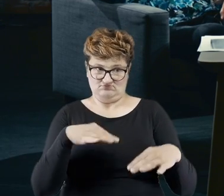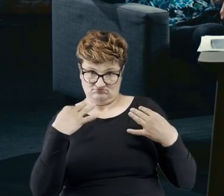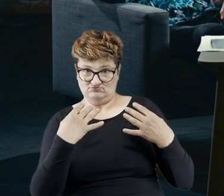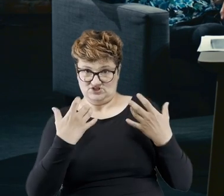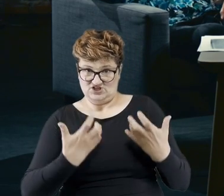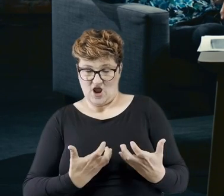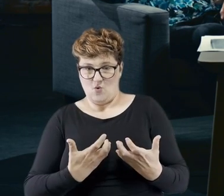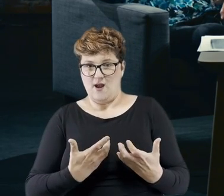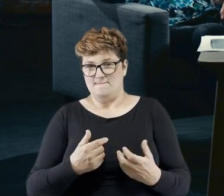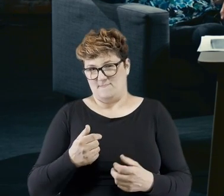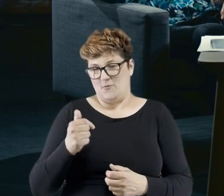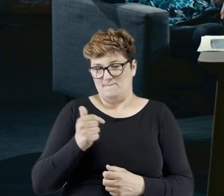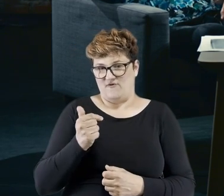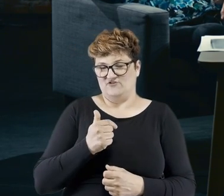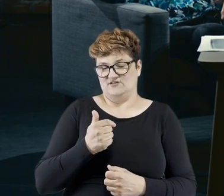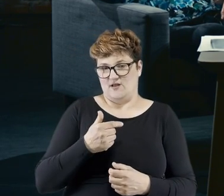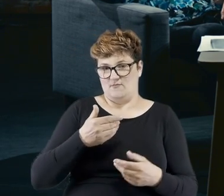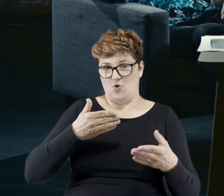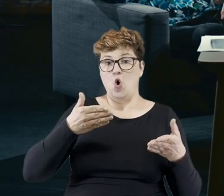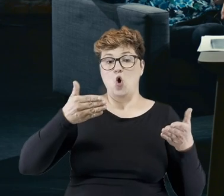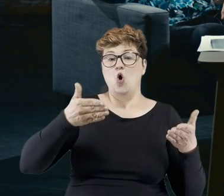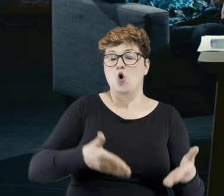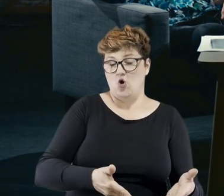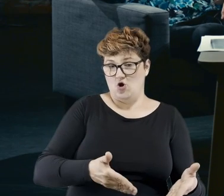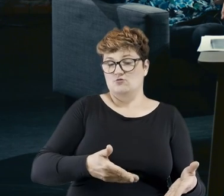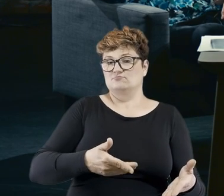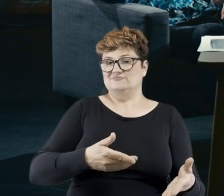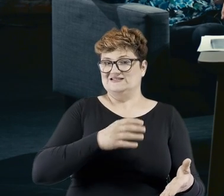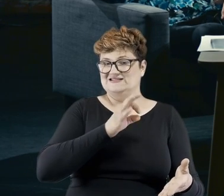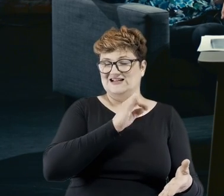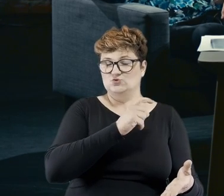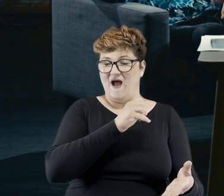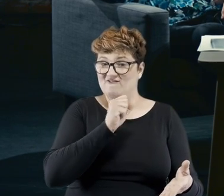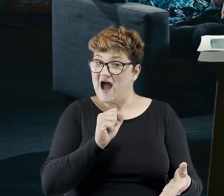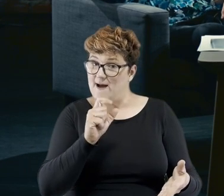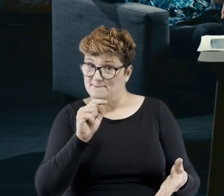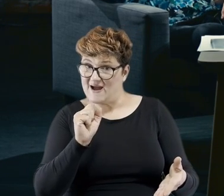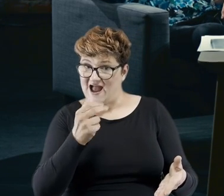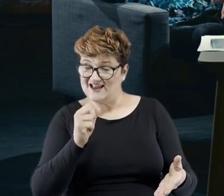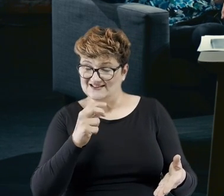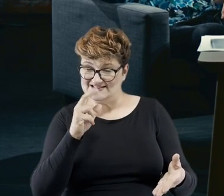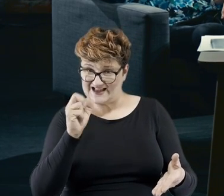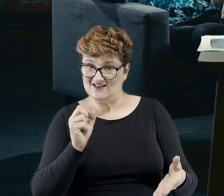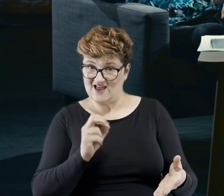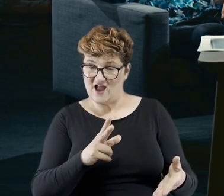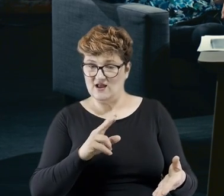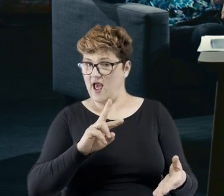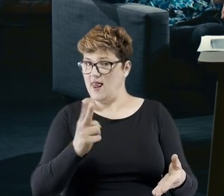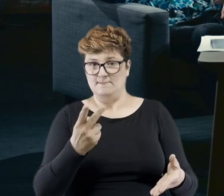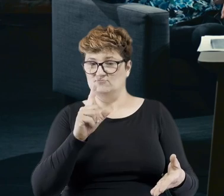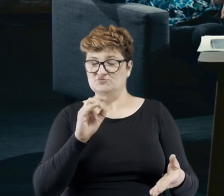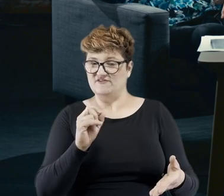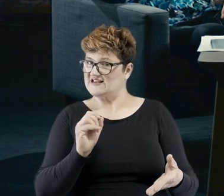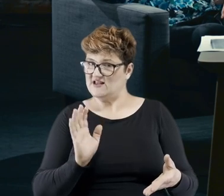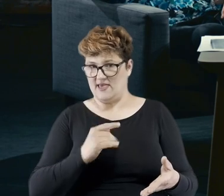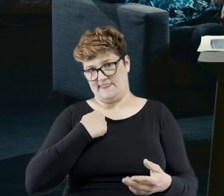chwili. Bo powinna się mówić, chyba została pochowana chyba jako pod nazwiskiem Stanisława Panieńska chyba, a nie Przybyszewska,